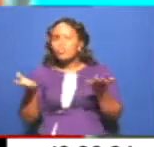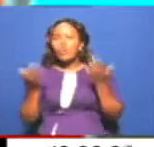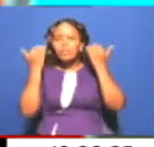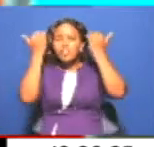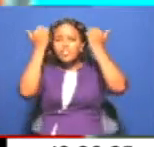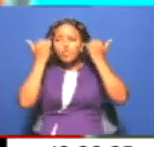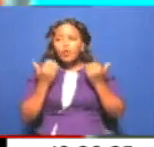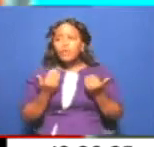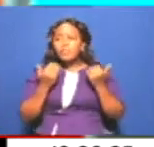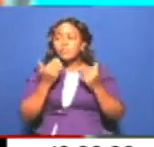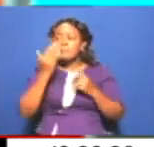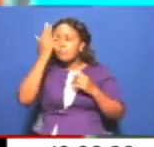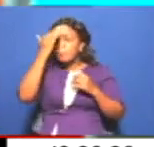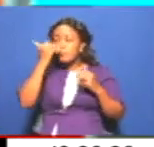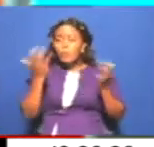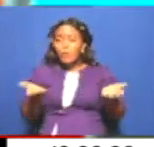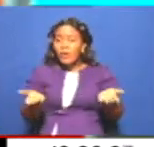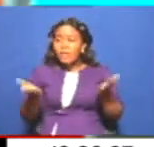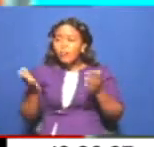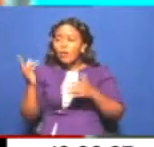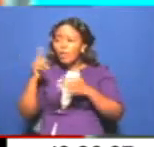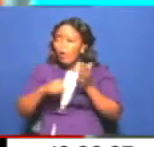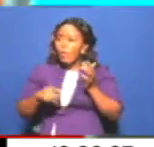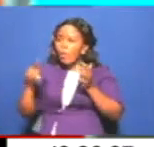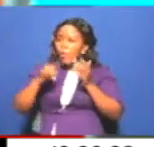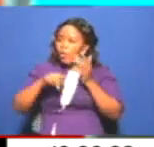sababu tulioyaona baada ya